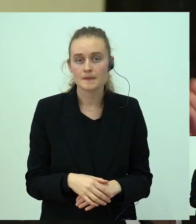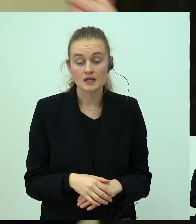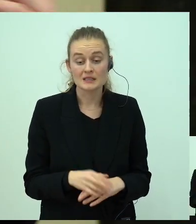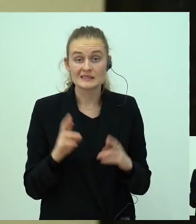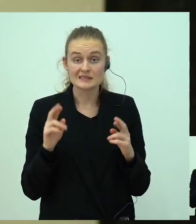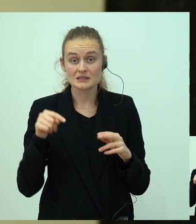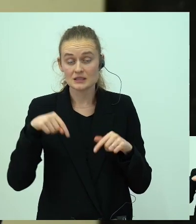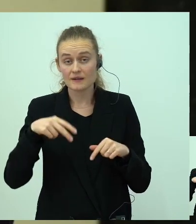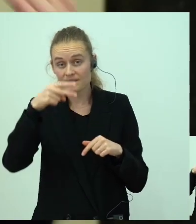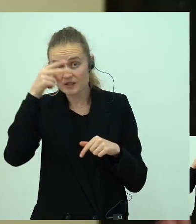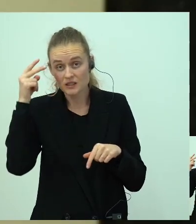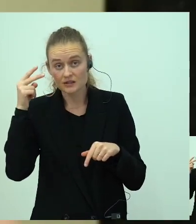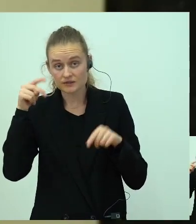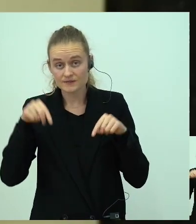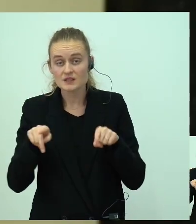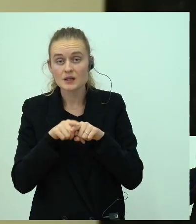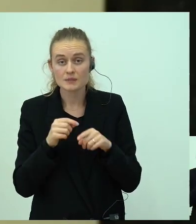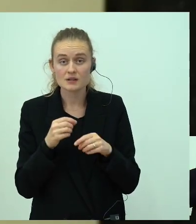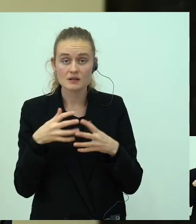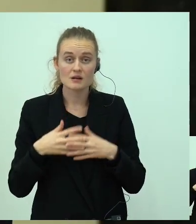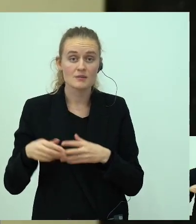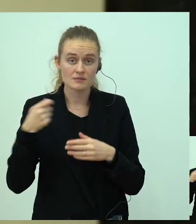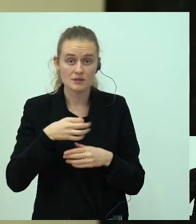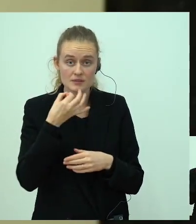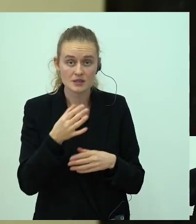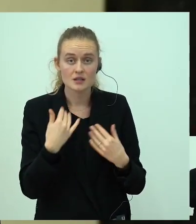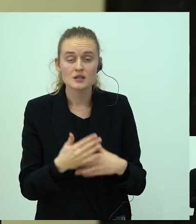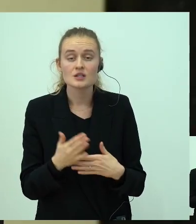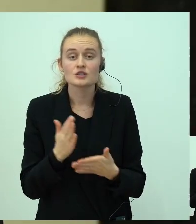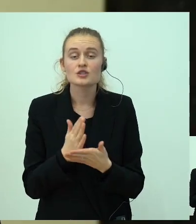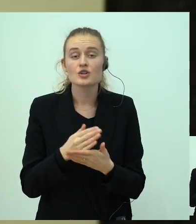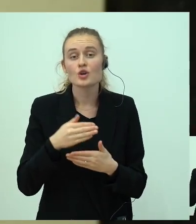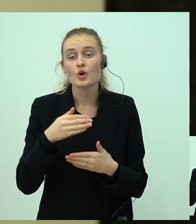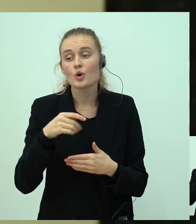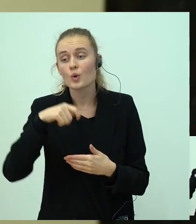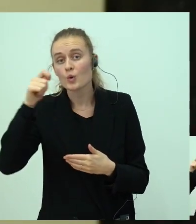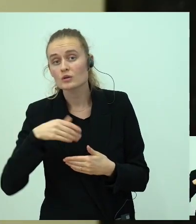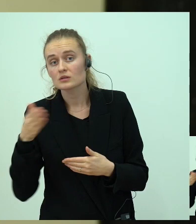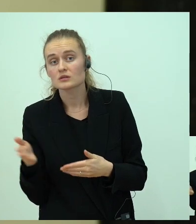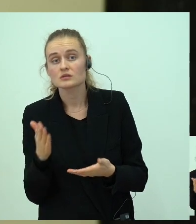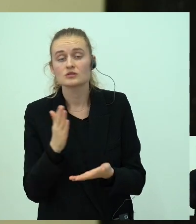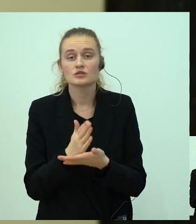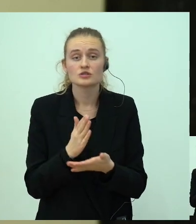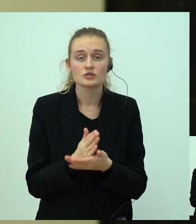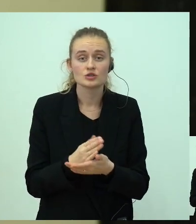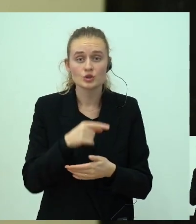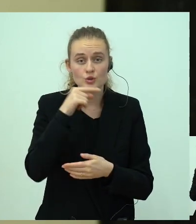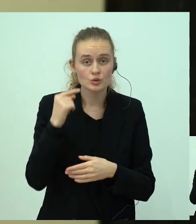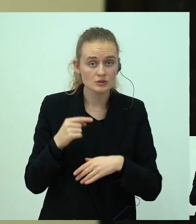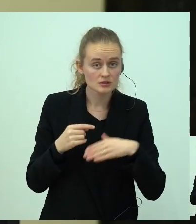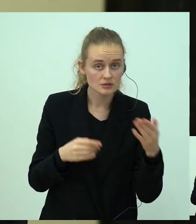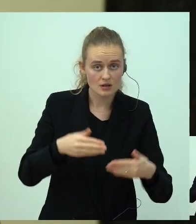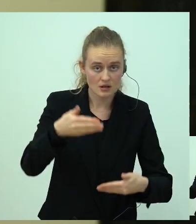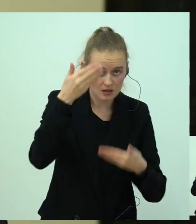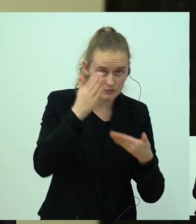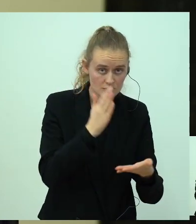Vilniuje, kad Ukraina, Izraelis yra vienoje pusėje, kitoje barikadų pusėje yra Rusija, Hamas. Tad metas